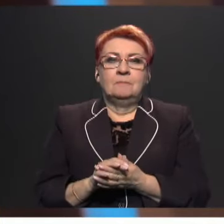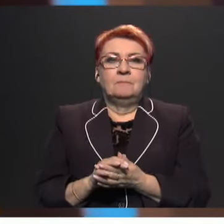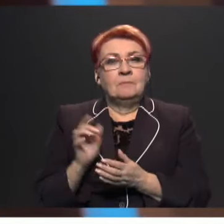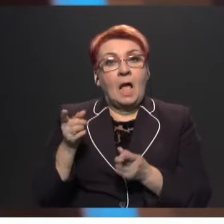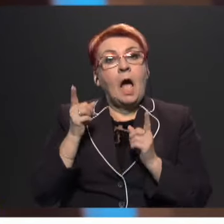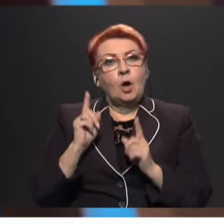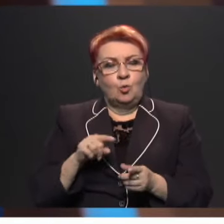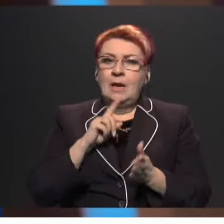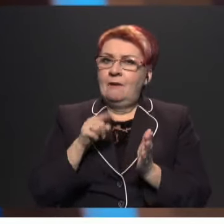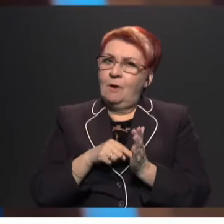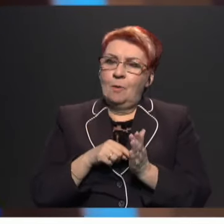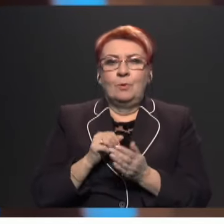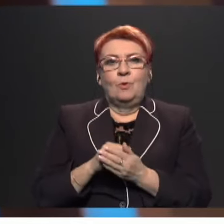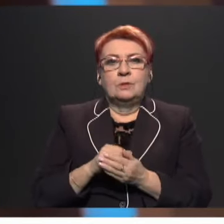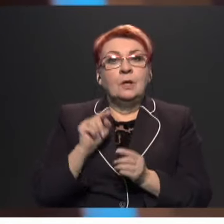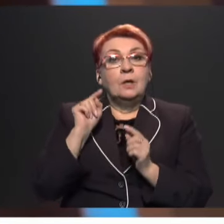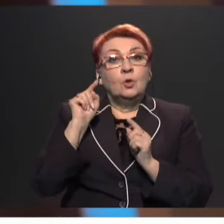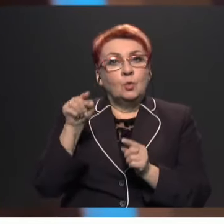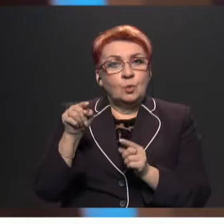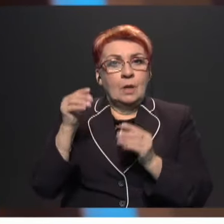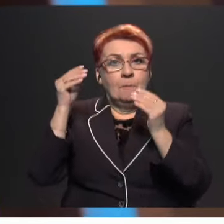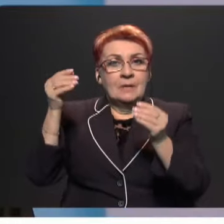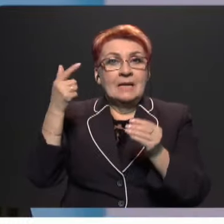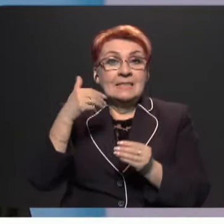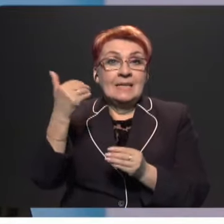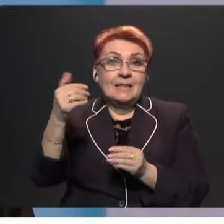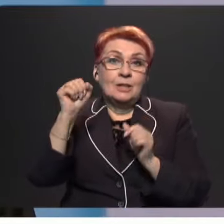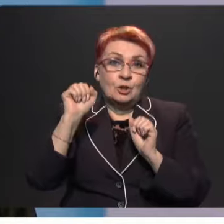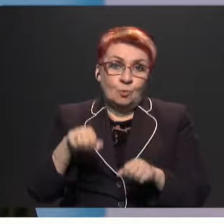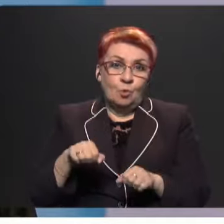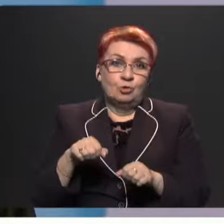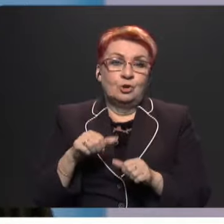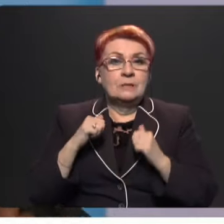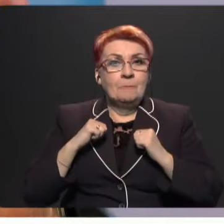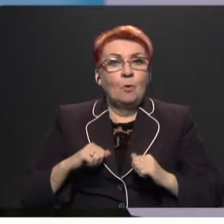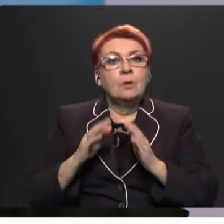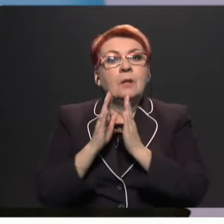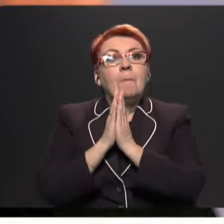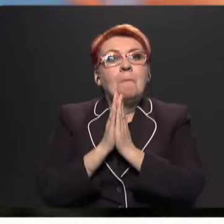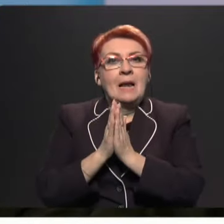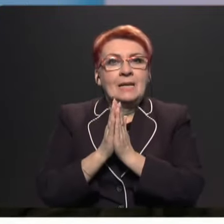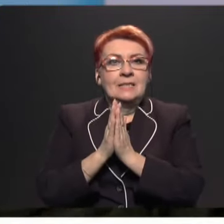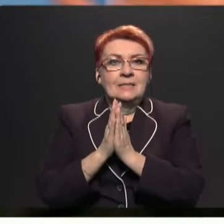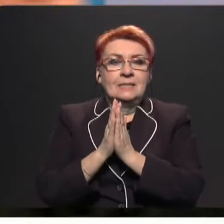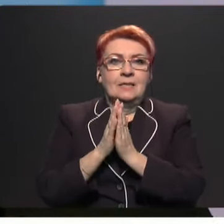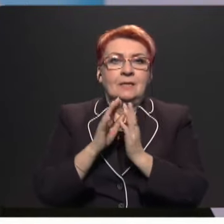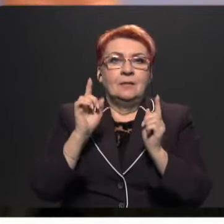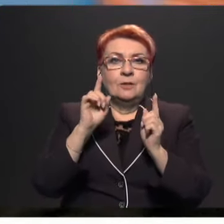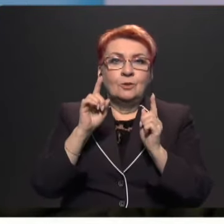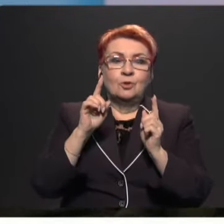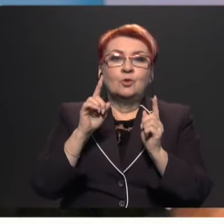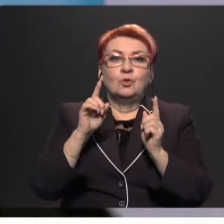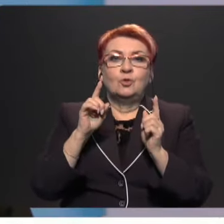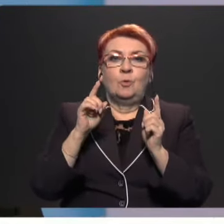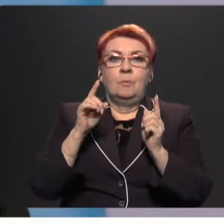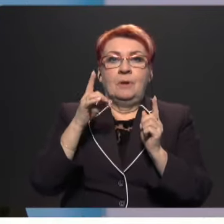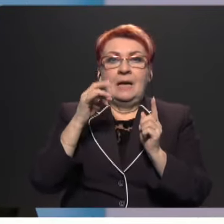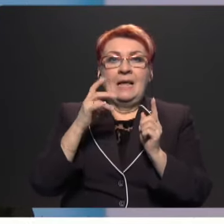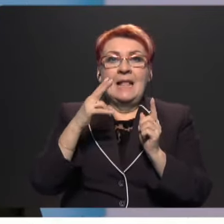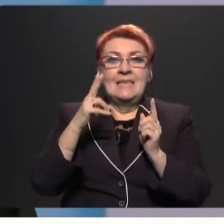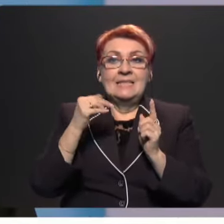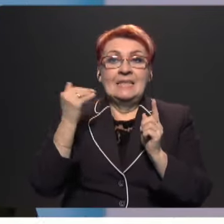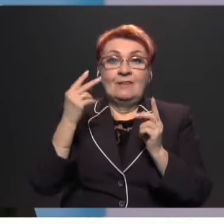Туда, там, где ты сможешь спокойно молиться, так, чтобы в границах